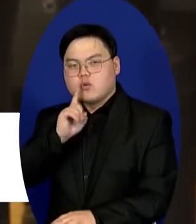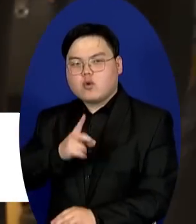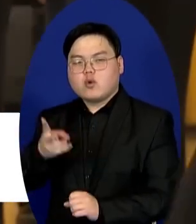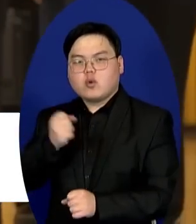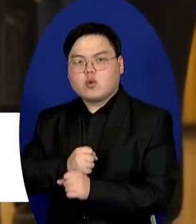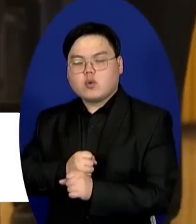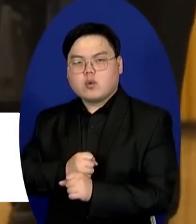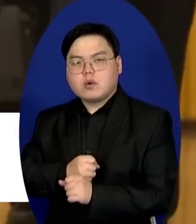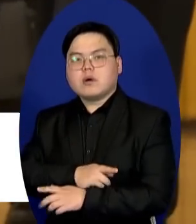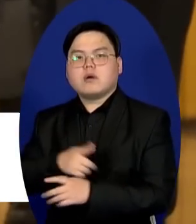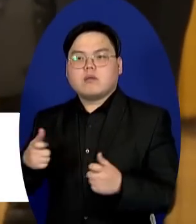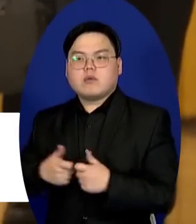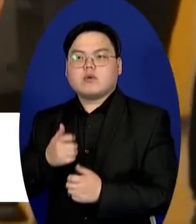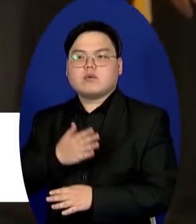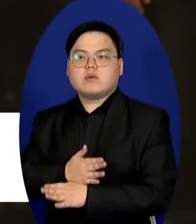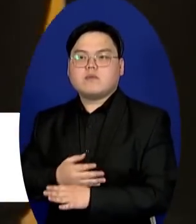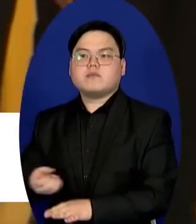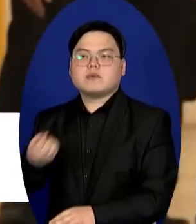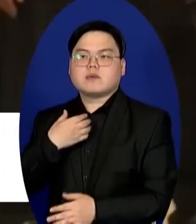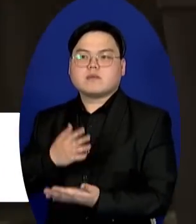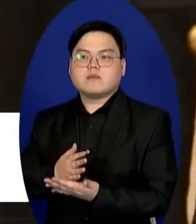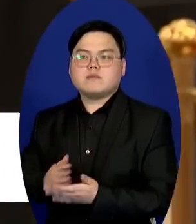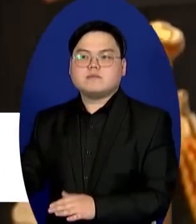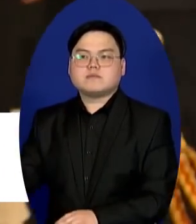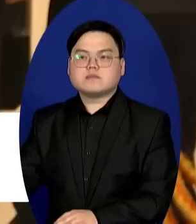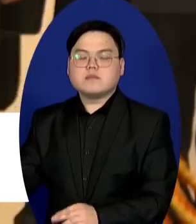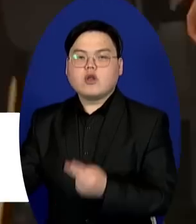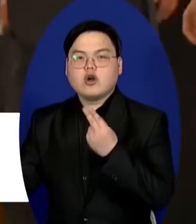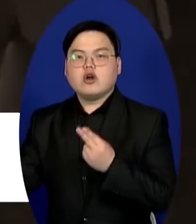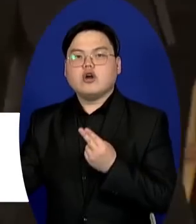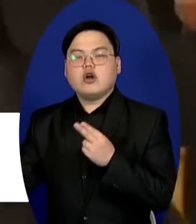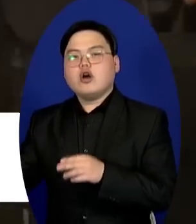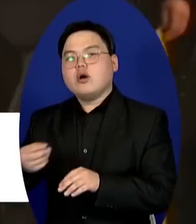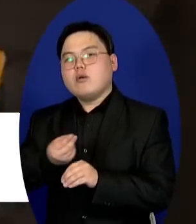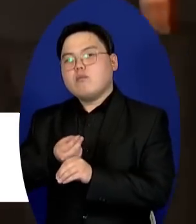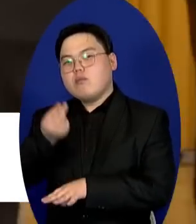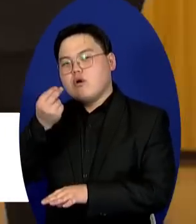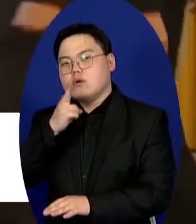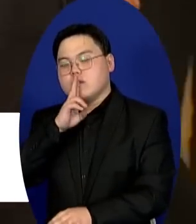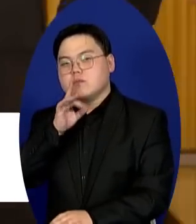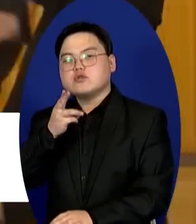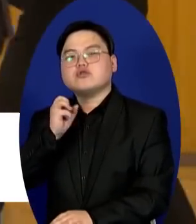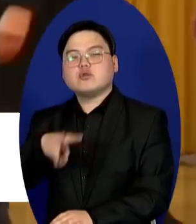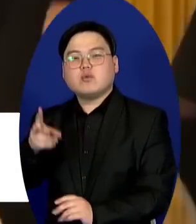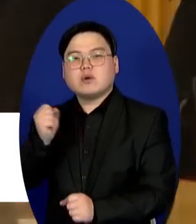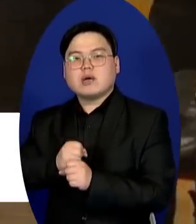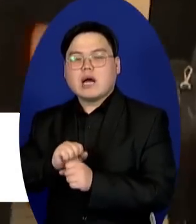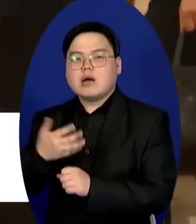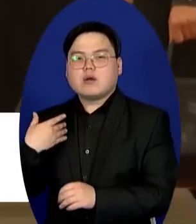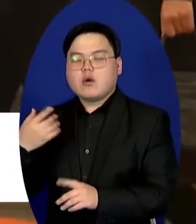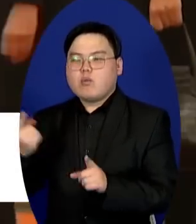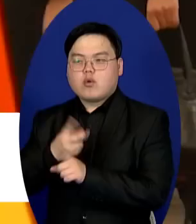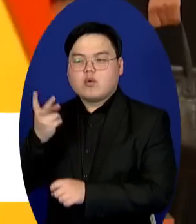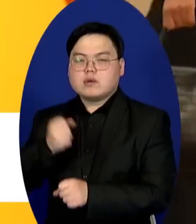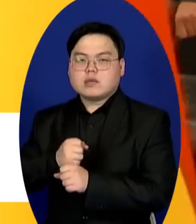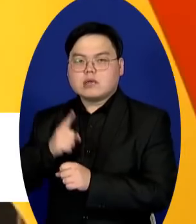хэлүүлж чадлаа гэж Шольц хэвлэлийн хурлын үеэр мэдгэдэжээ. Цөмийн цохилт өгөхөөр сөрдүүлэх нь хариуцлагагүй бөгөөд аюултай үйлдэл гэдэг дээр талууд санал